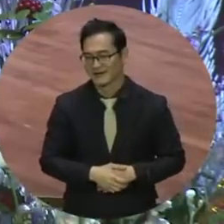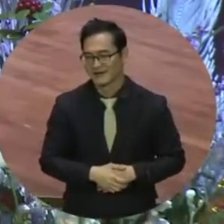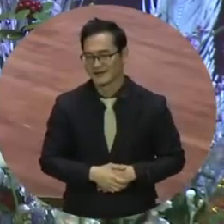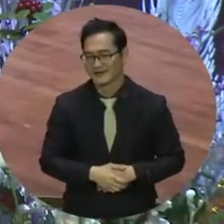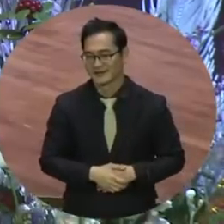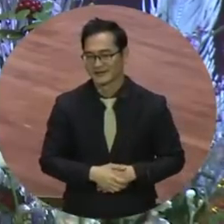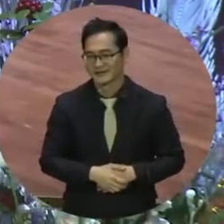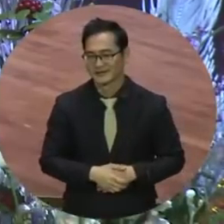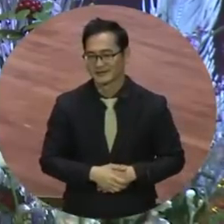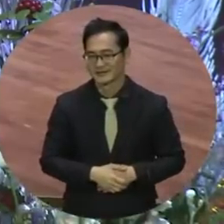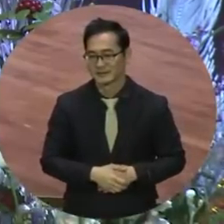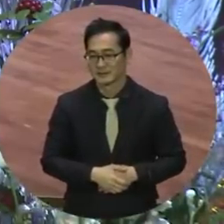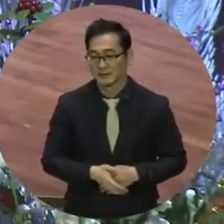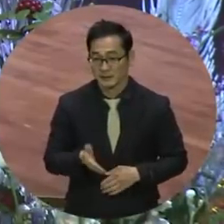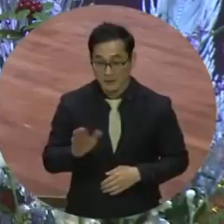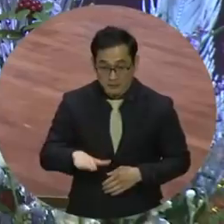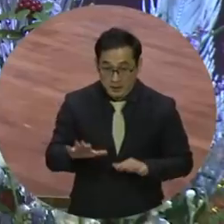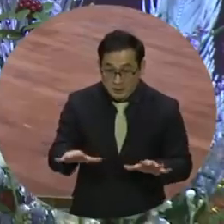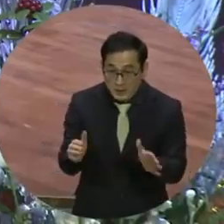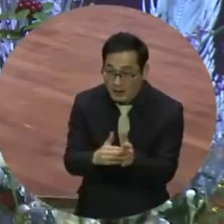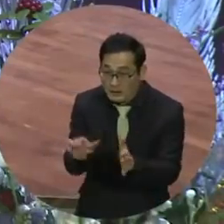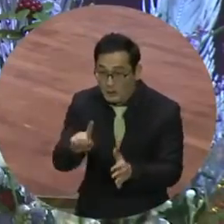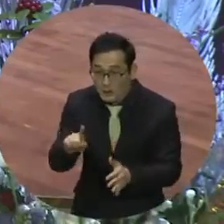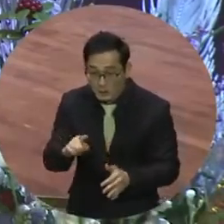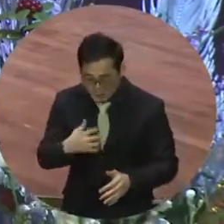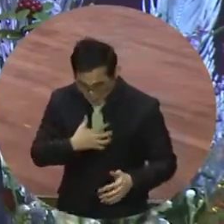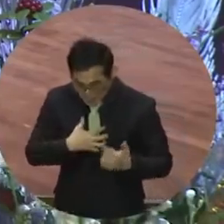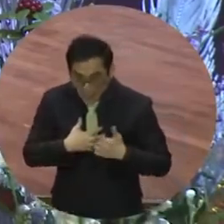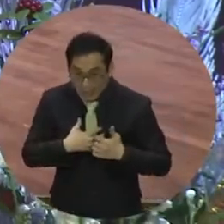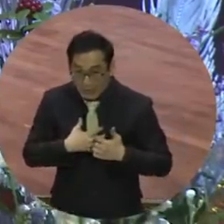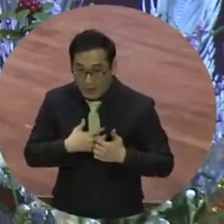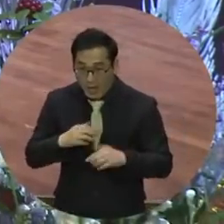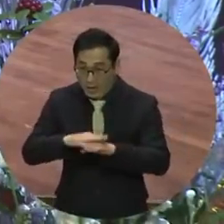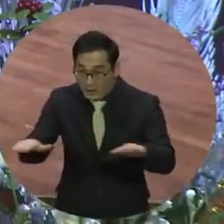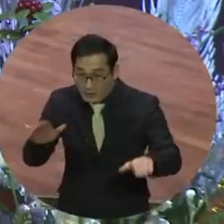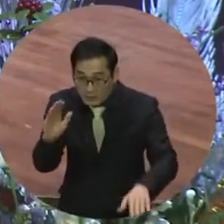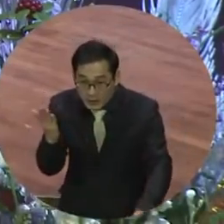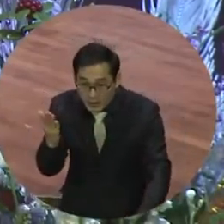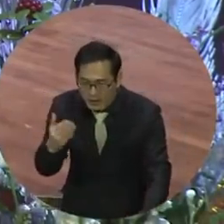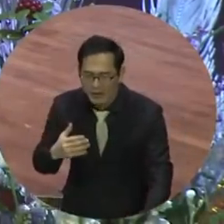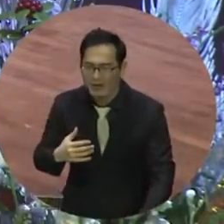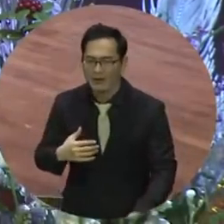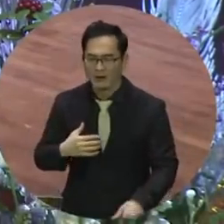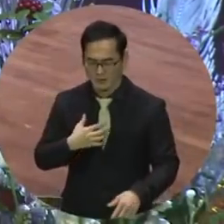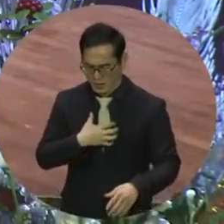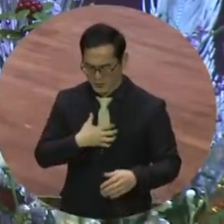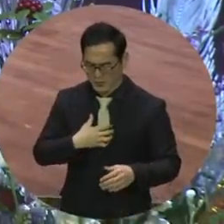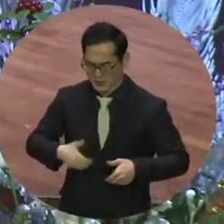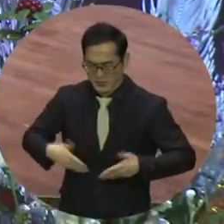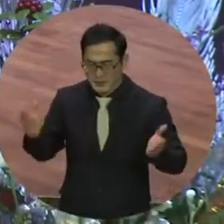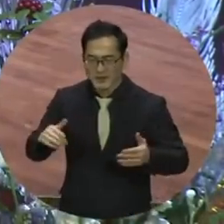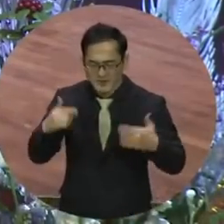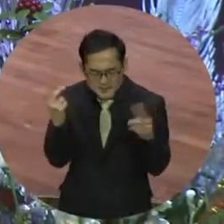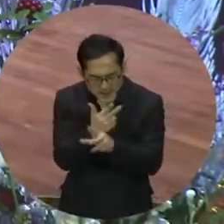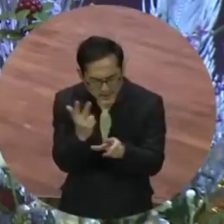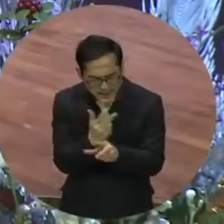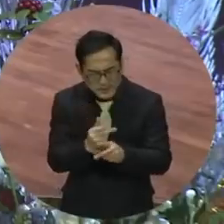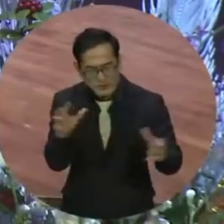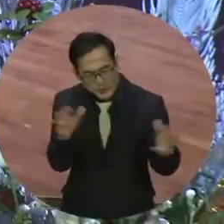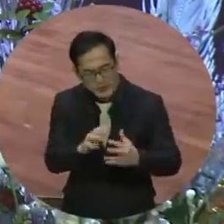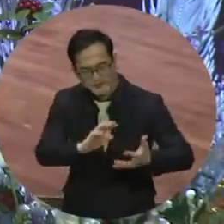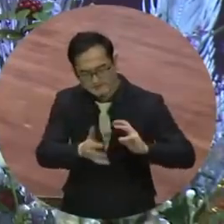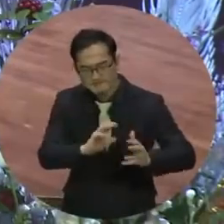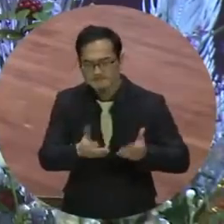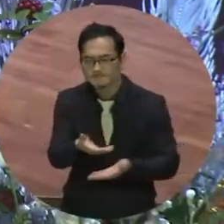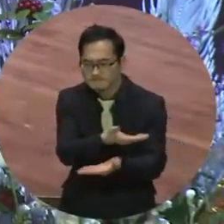우리가 30년 가까이 모이고 있잖아요. 모여서 뭐 회의 매주 하잖아요. 매주. 매주 상임위를 하잖아요. 식사하면서